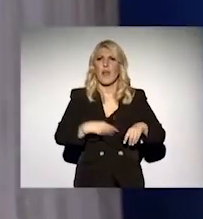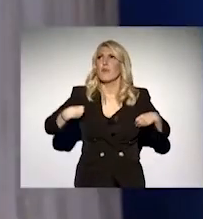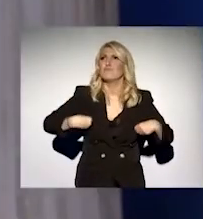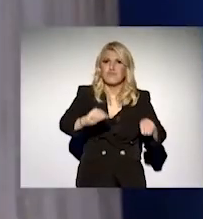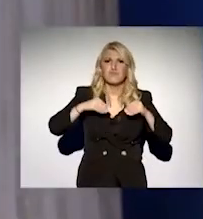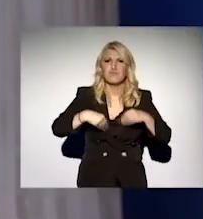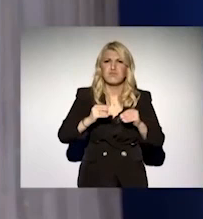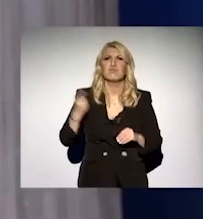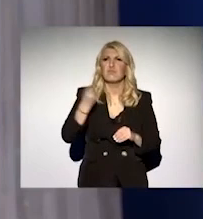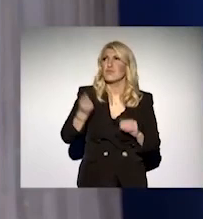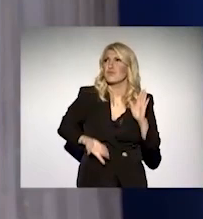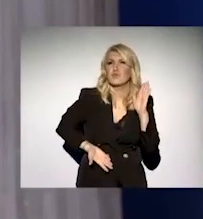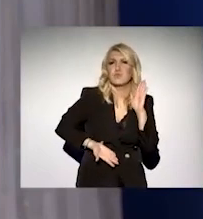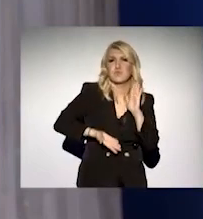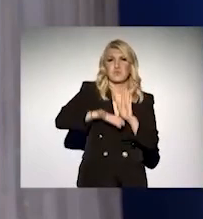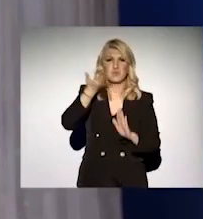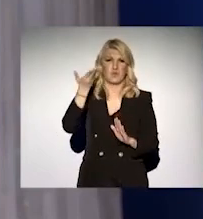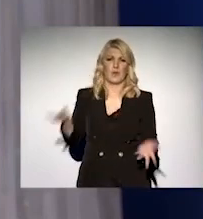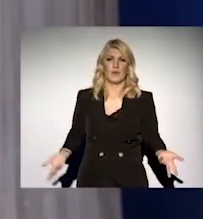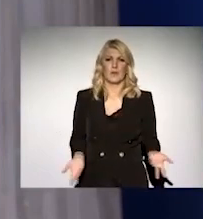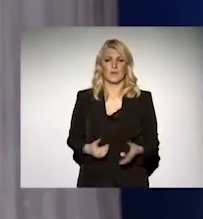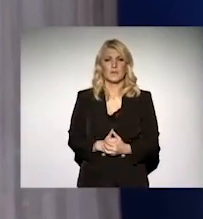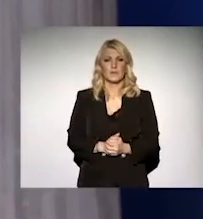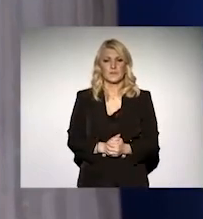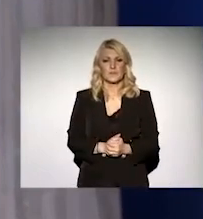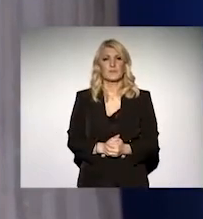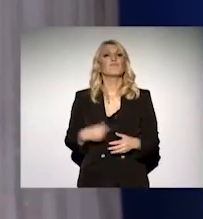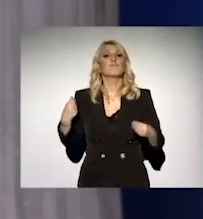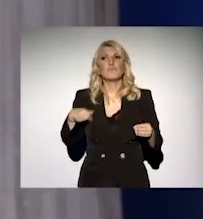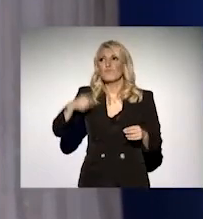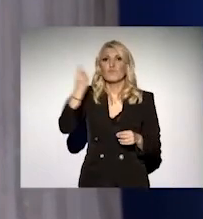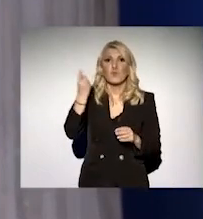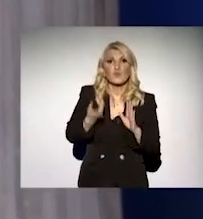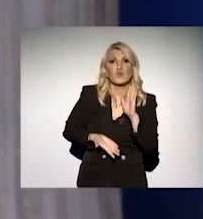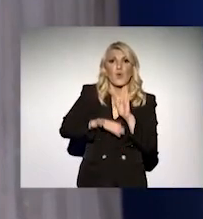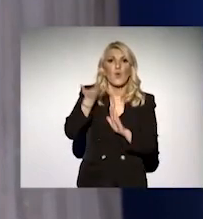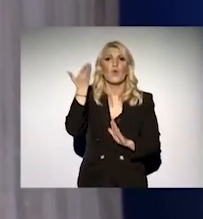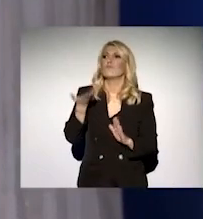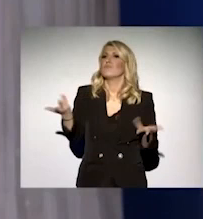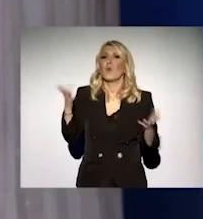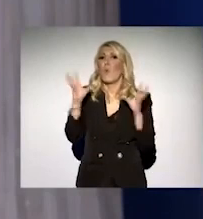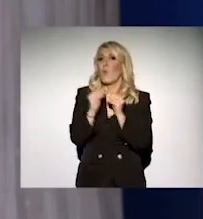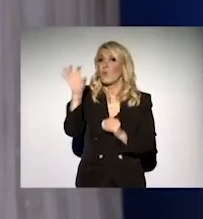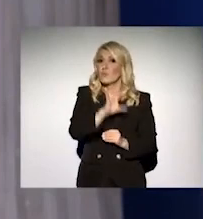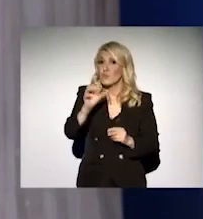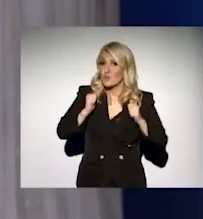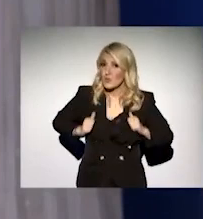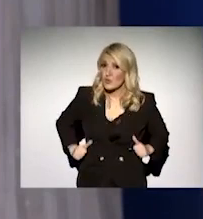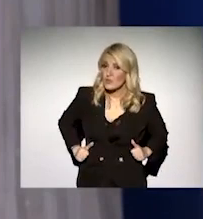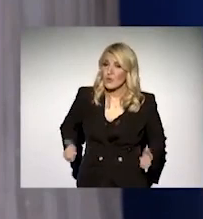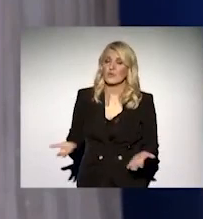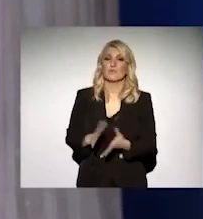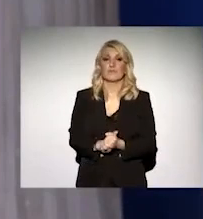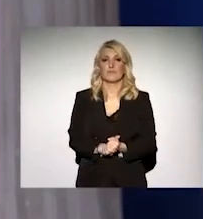φθορά σε μια κυβέρνηση η οποία διανύει, ολοκληρώνει σε λίγο το πρώτο έτος της δεύτερης θητείας της, με